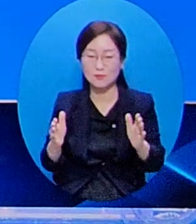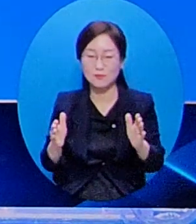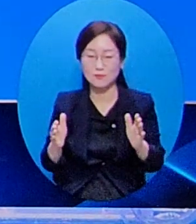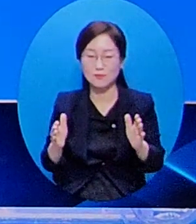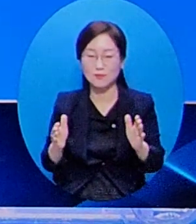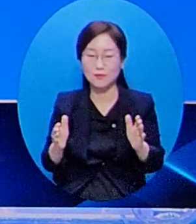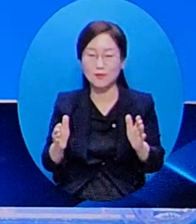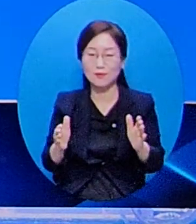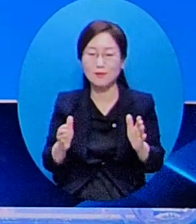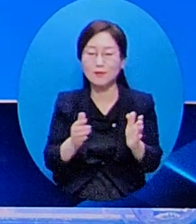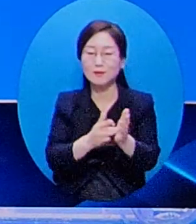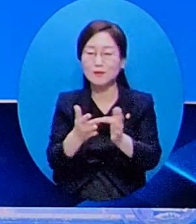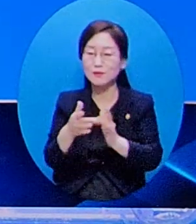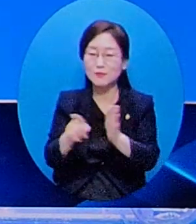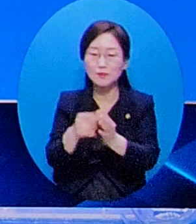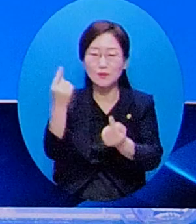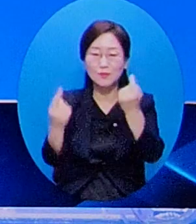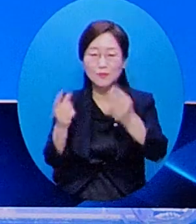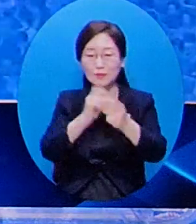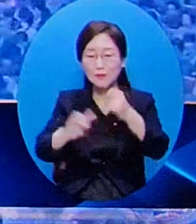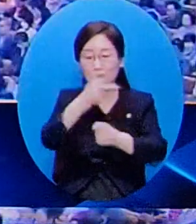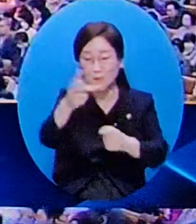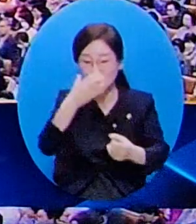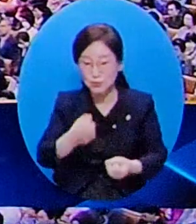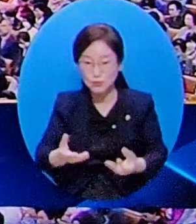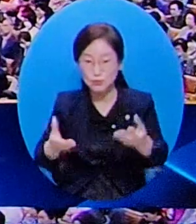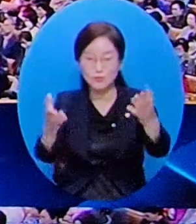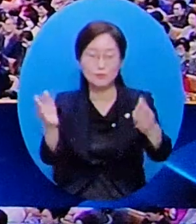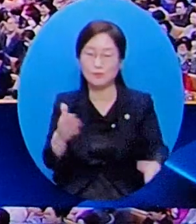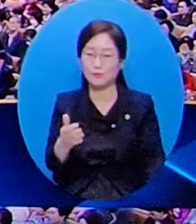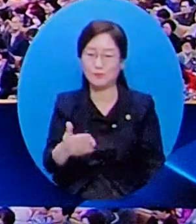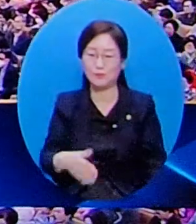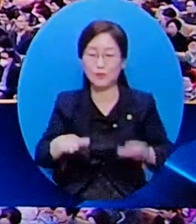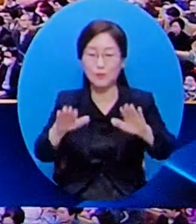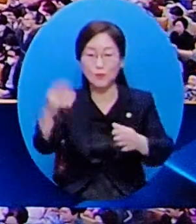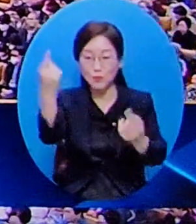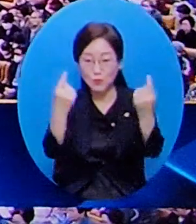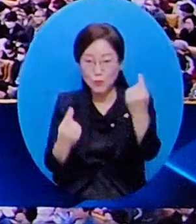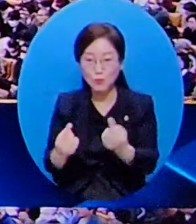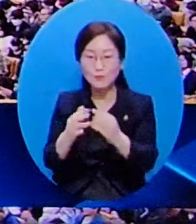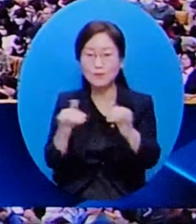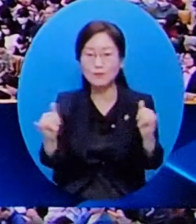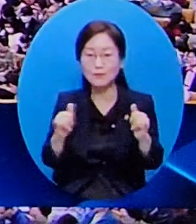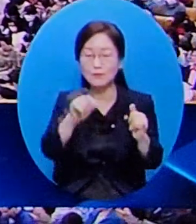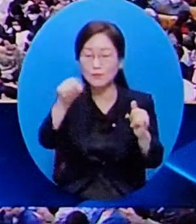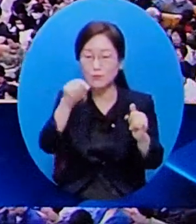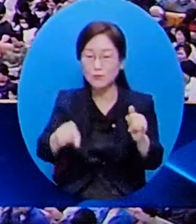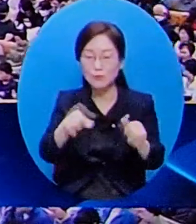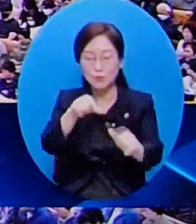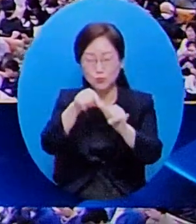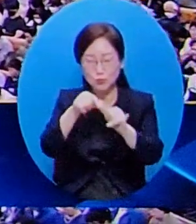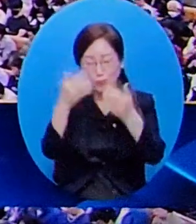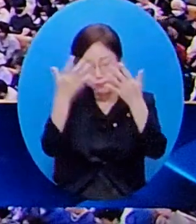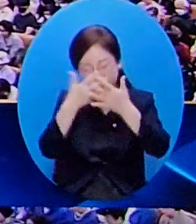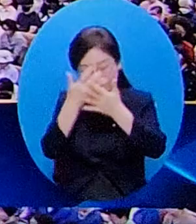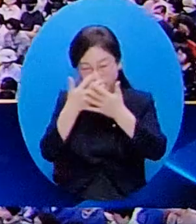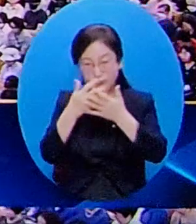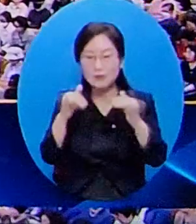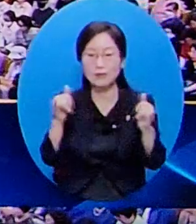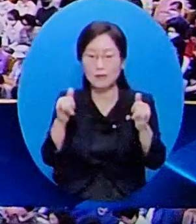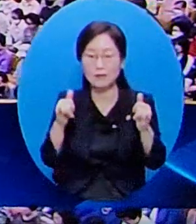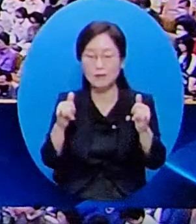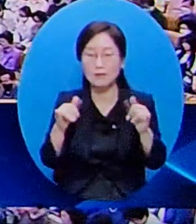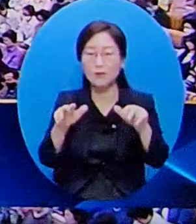인생길에서 예수를 믿는 것보다 더 큰 축복이 없습니다. 오늘 이 자리에 오신 분 가운데 아직 구원의 확신을 갖지 못하신 분,